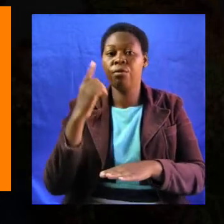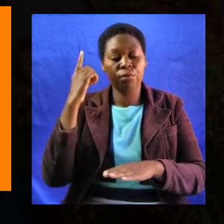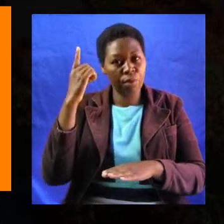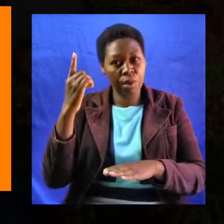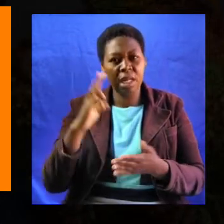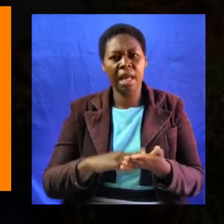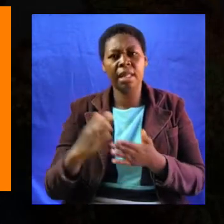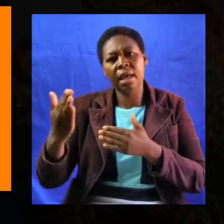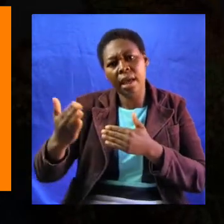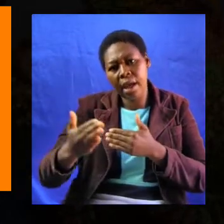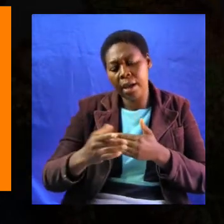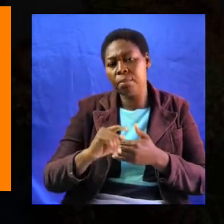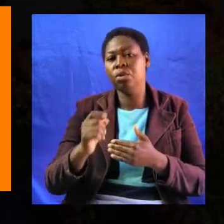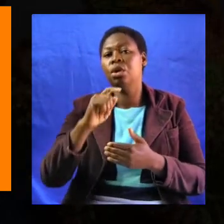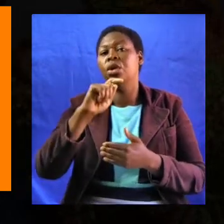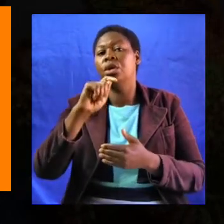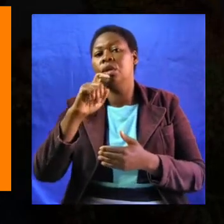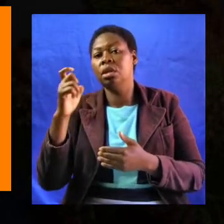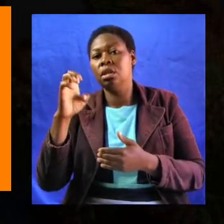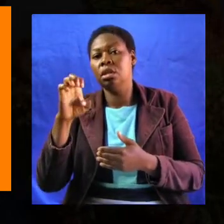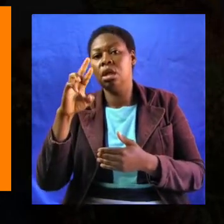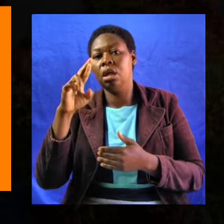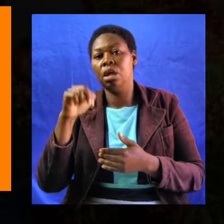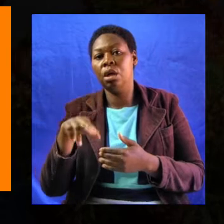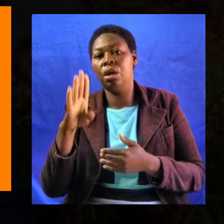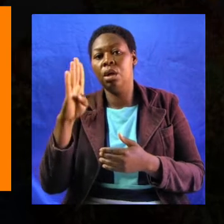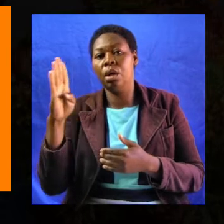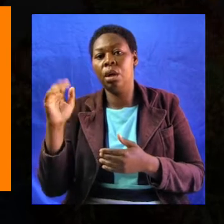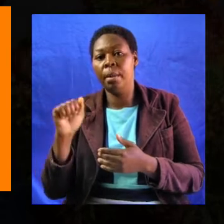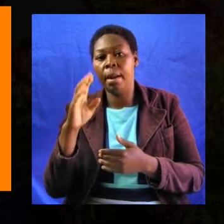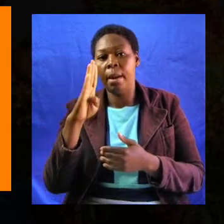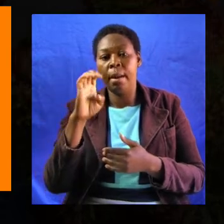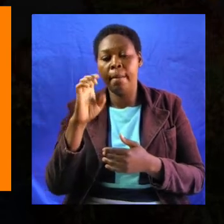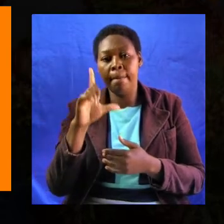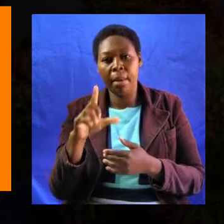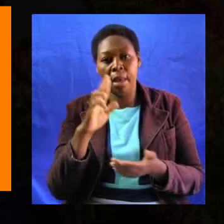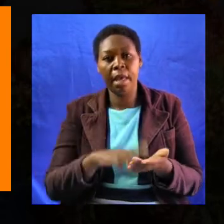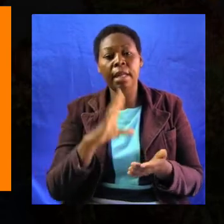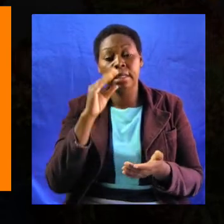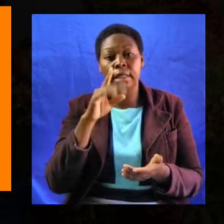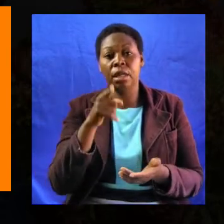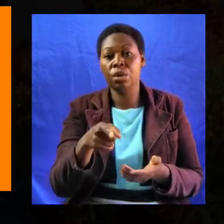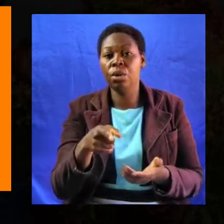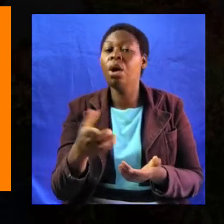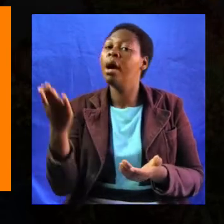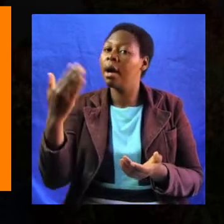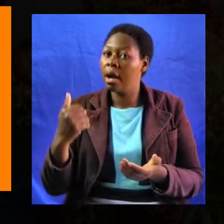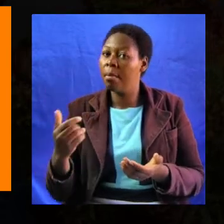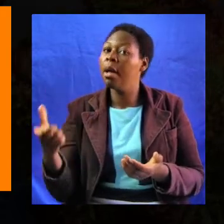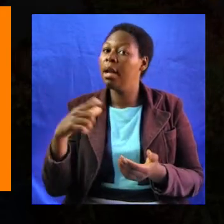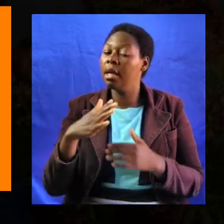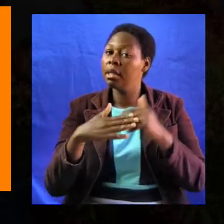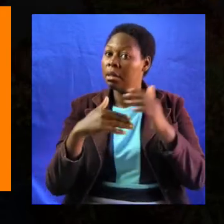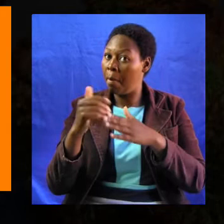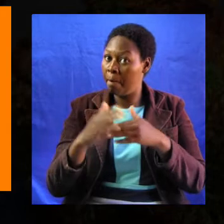Zerubhabheri nokuvakuru vedzimba dzamadzibaba vakati kwavari ngativake nemi nekuti tinotsvaka